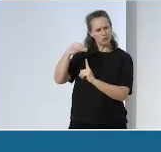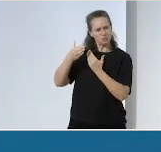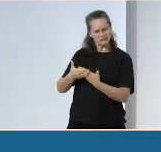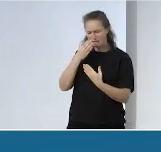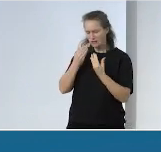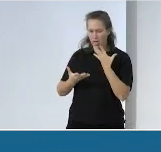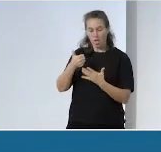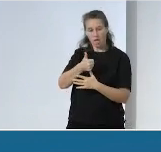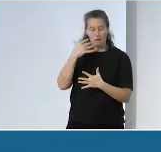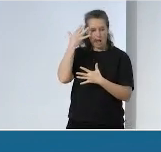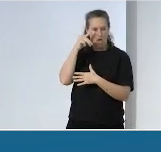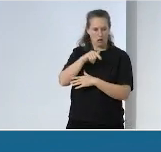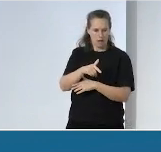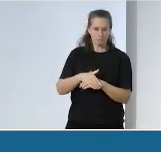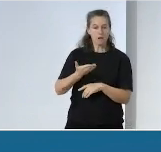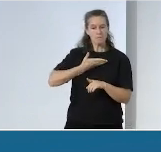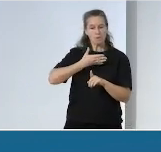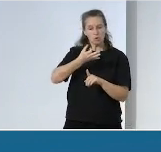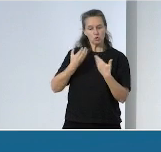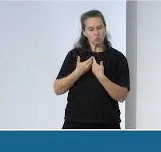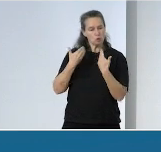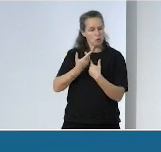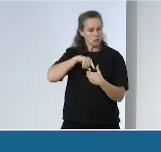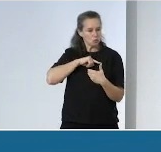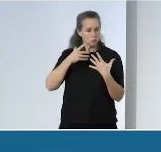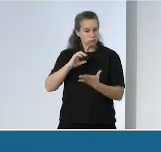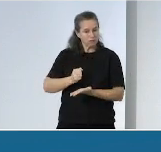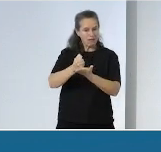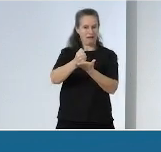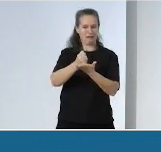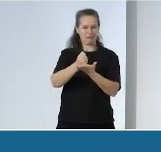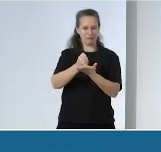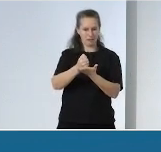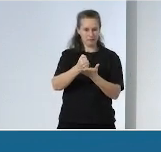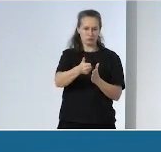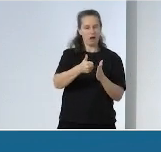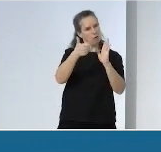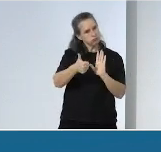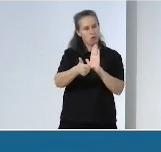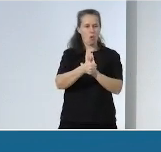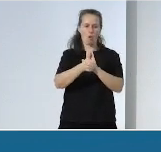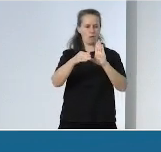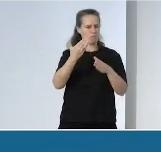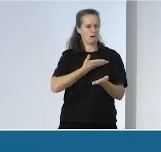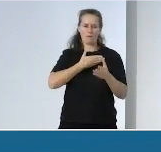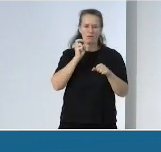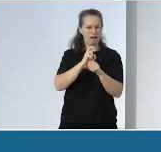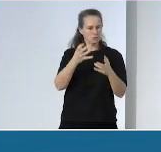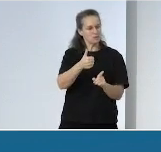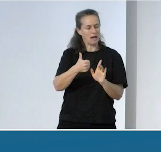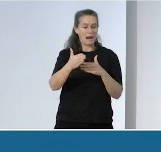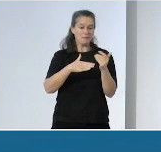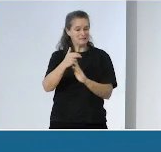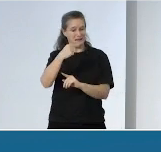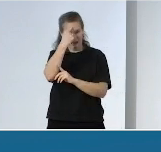charge. Et puis la maman, elle nous demande à ce qu'on l'aide pour qu'elle reste à sa place de maman. Parce que comme elle est infirmière,